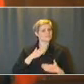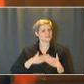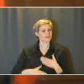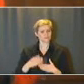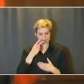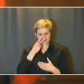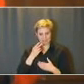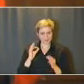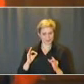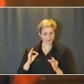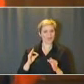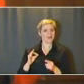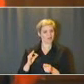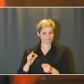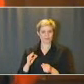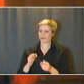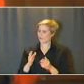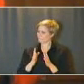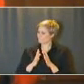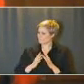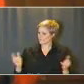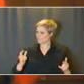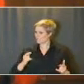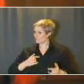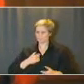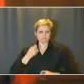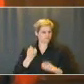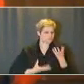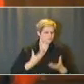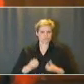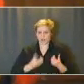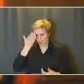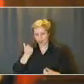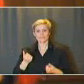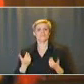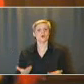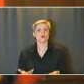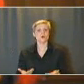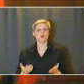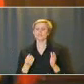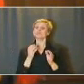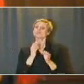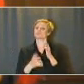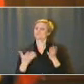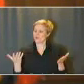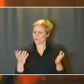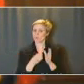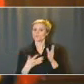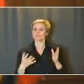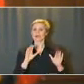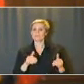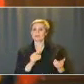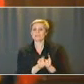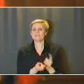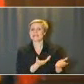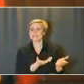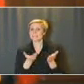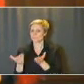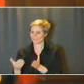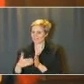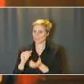se hur mycket frispråkigare de kan vara just för att de är inbjudna dit.